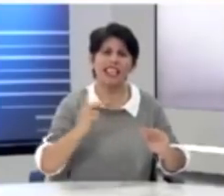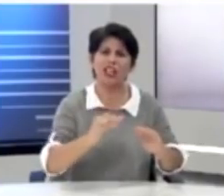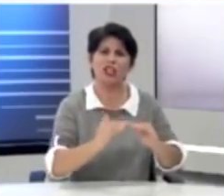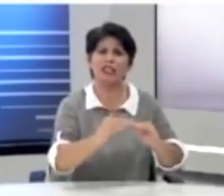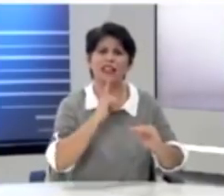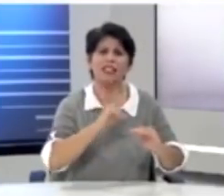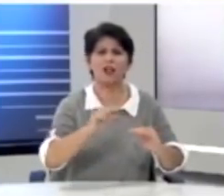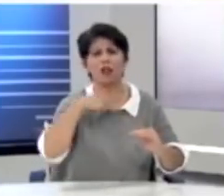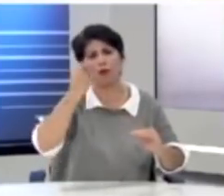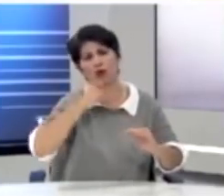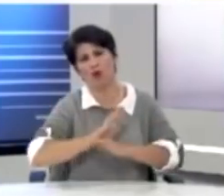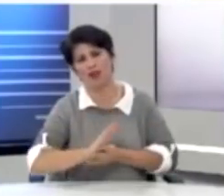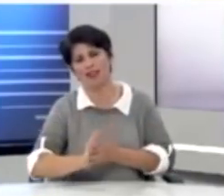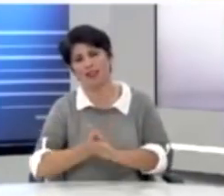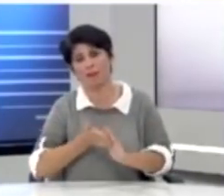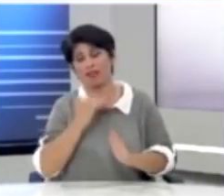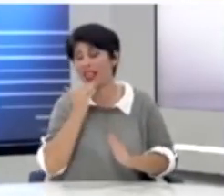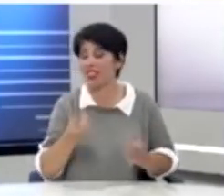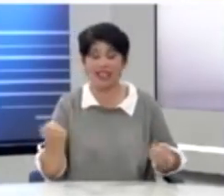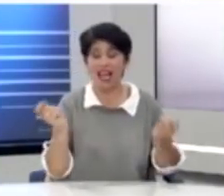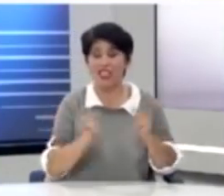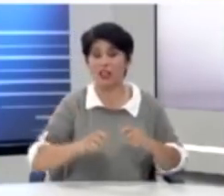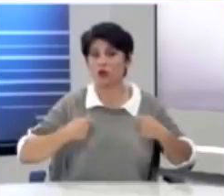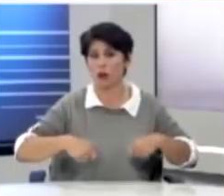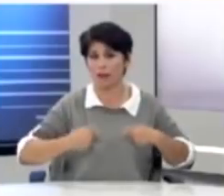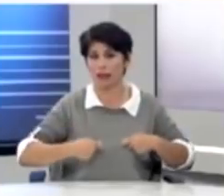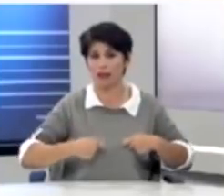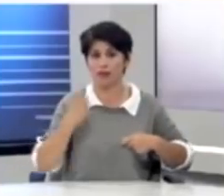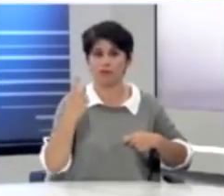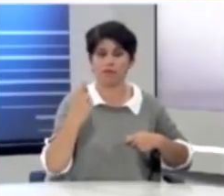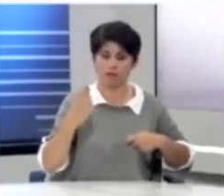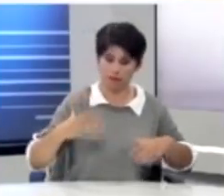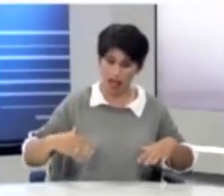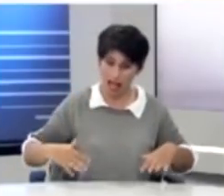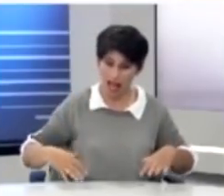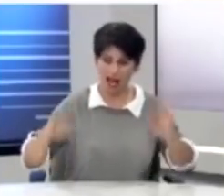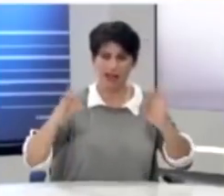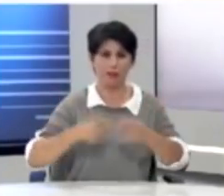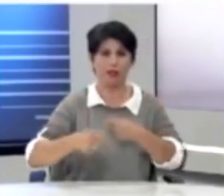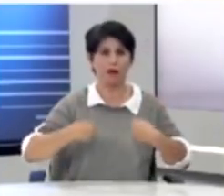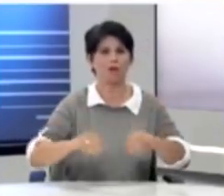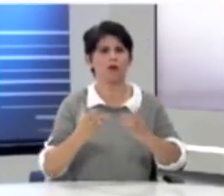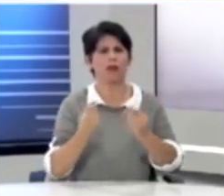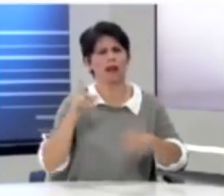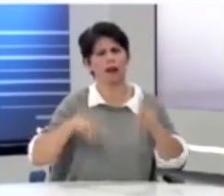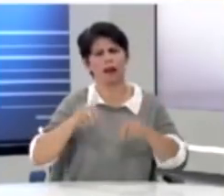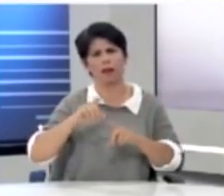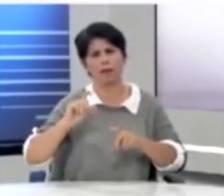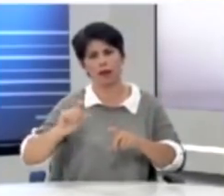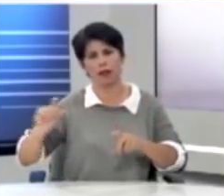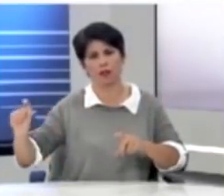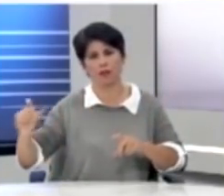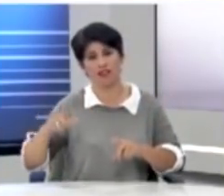γονιών τους. Δεν είναι αδύνατο στον καπιταλισμό μια start-up να πουληθεί για μερικά εκατομμύρια. Είναι